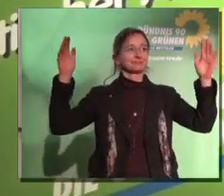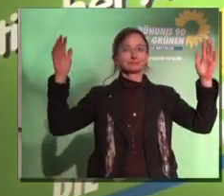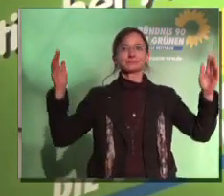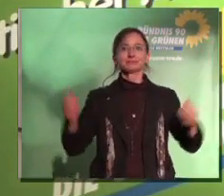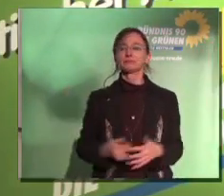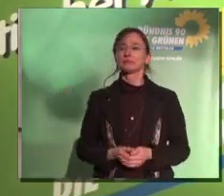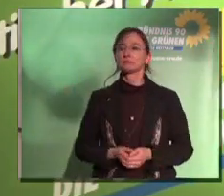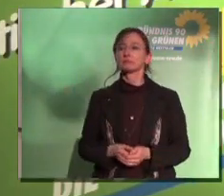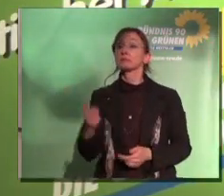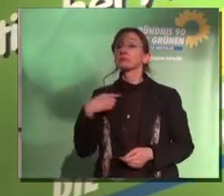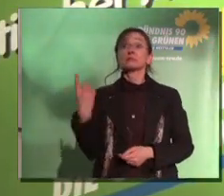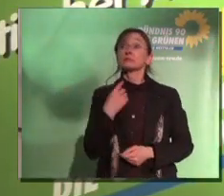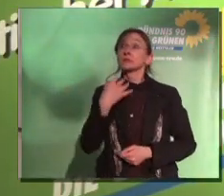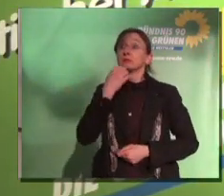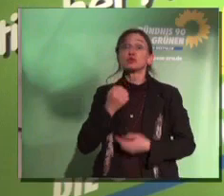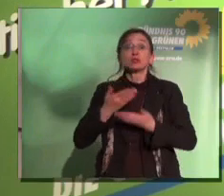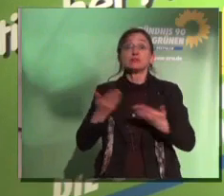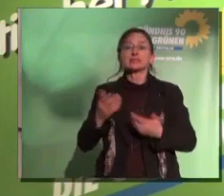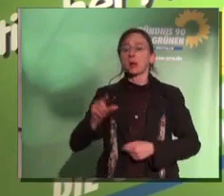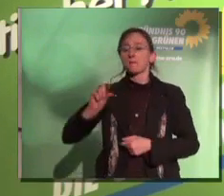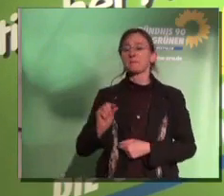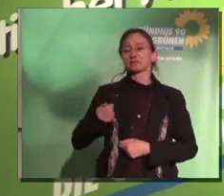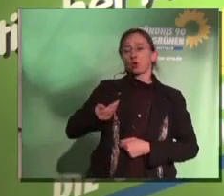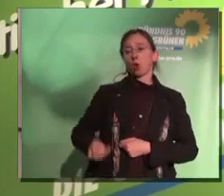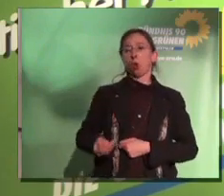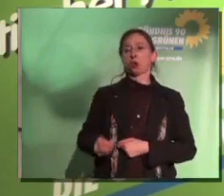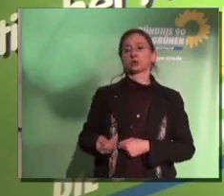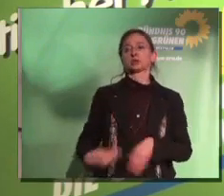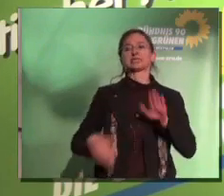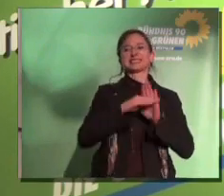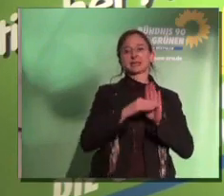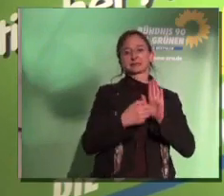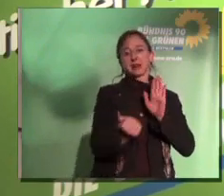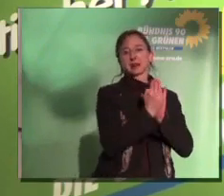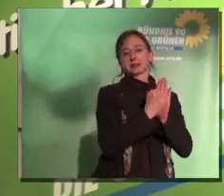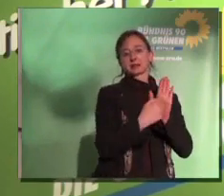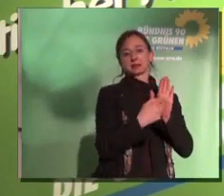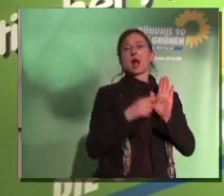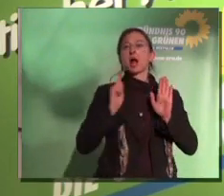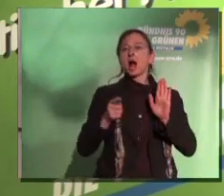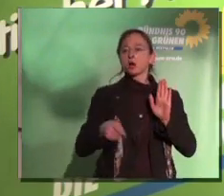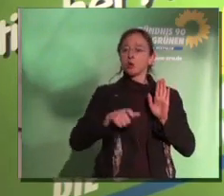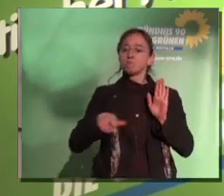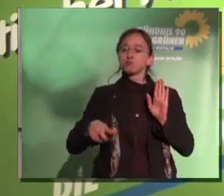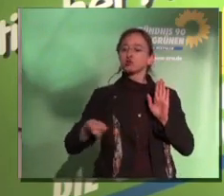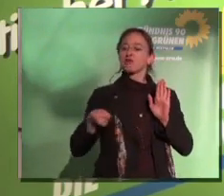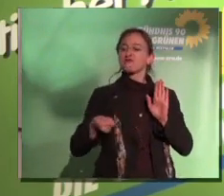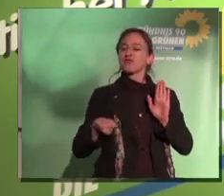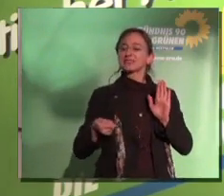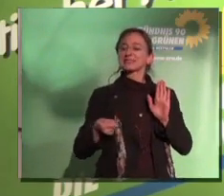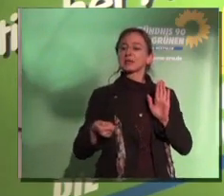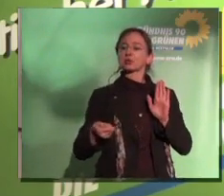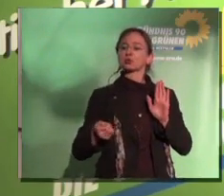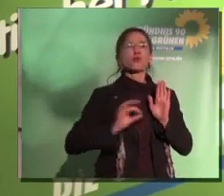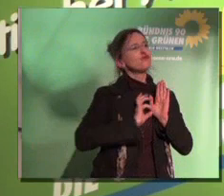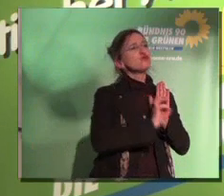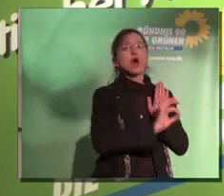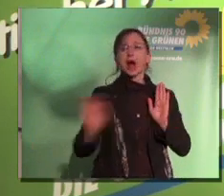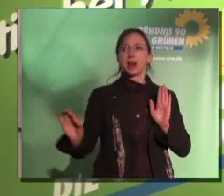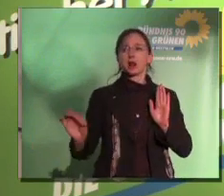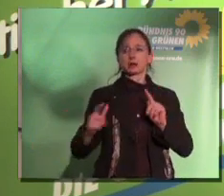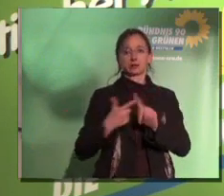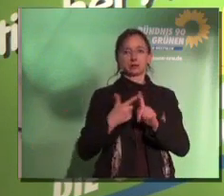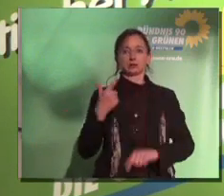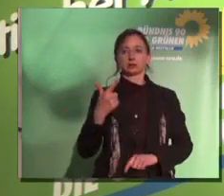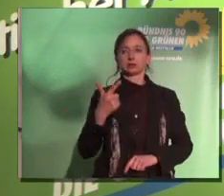Wir wollen einen gesetzlichen Mindestlohn und wir wollen eine Bürgerversicherung für alle. Und wir wollen mehr investieren